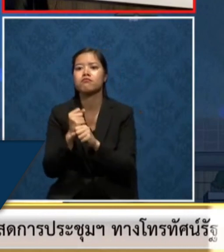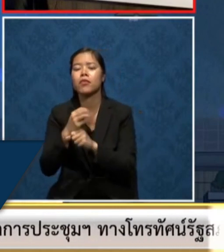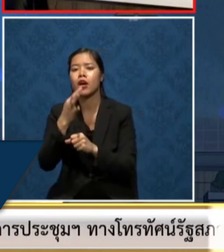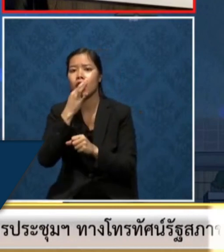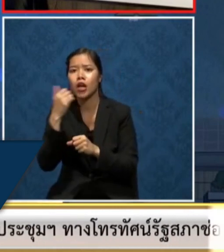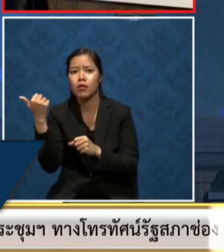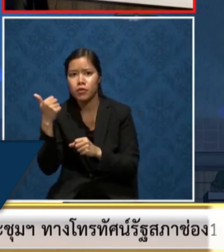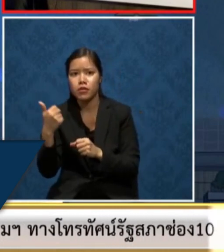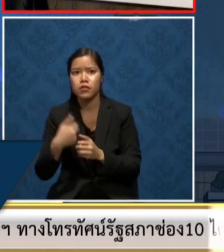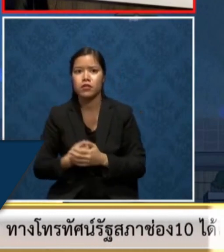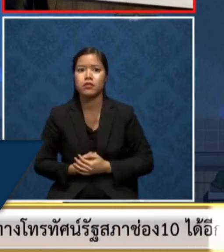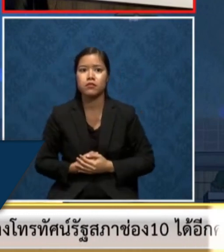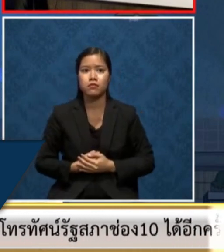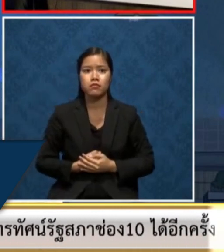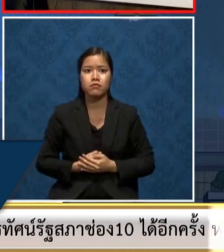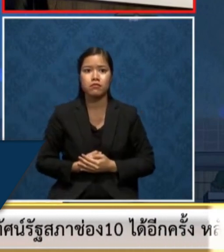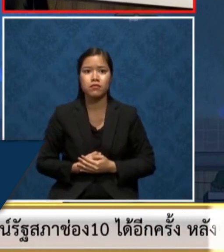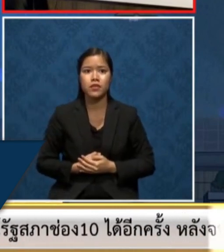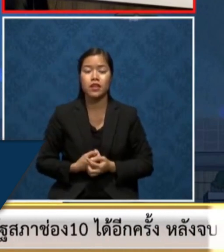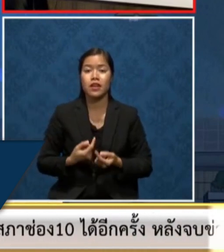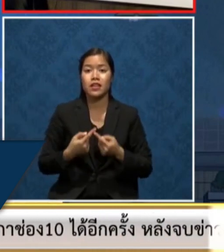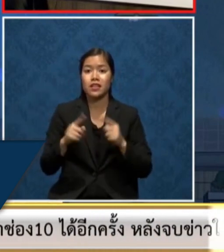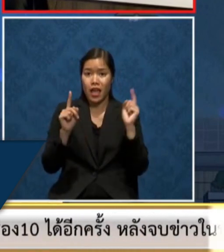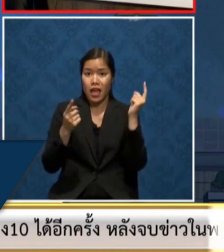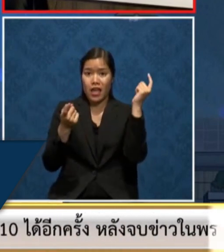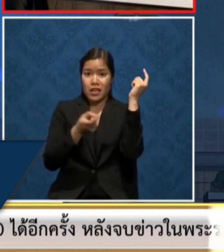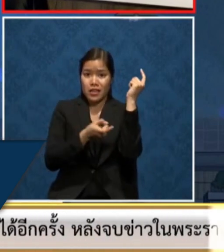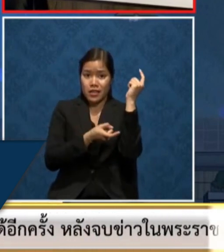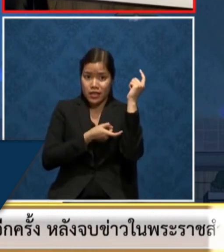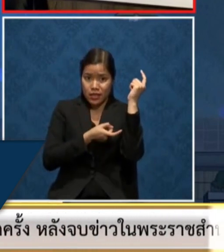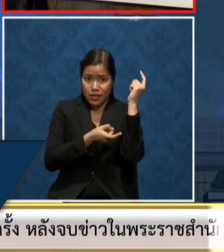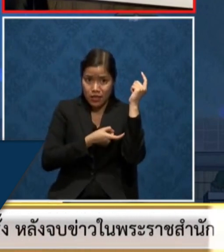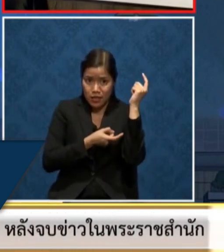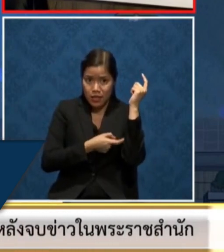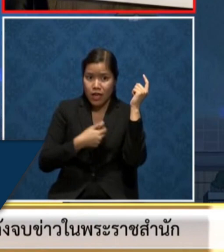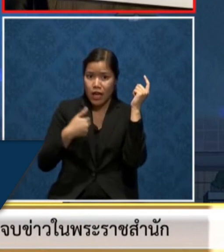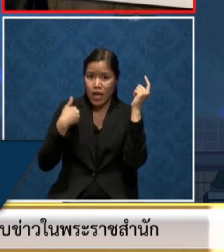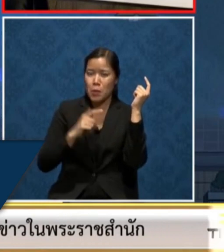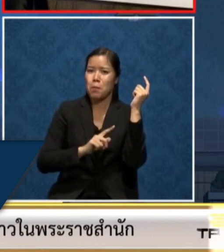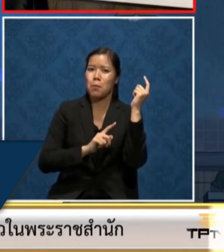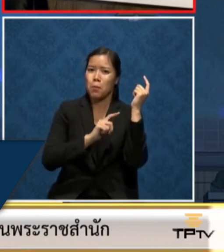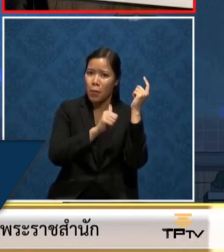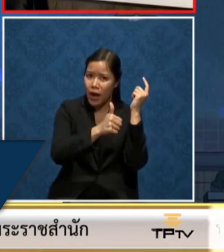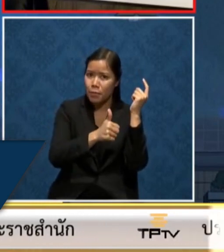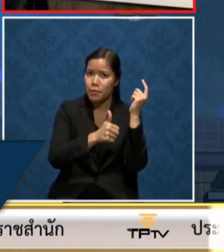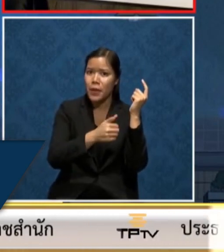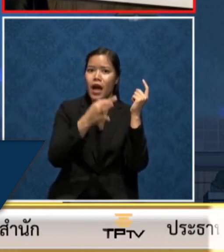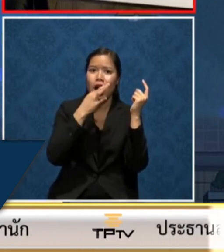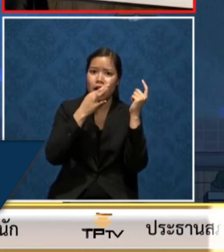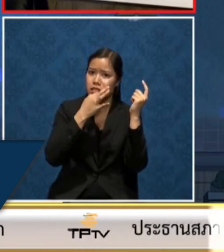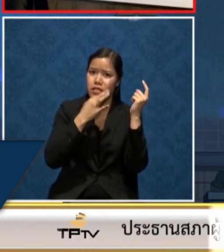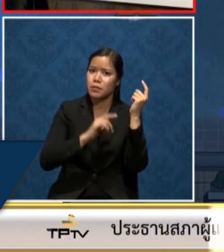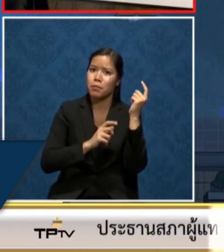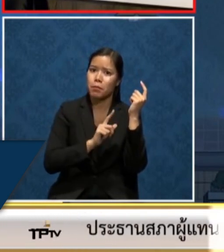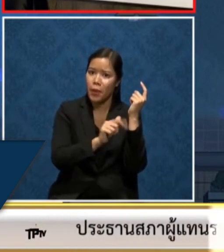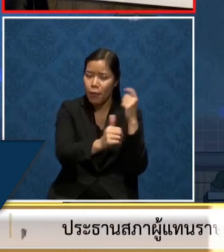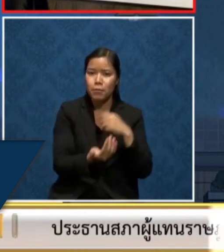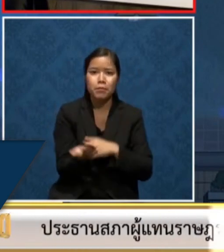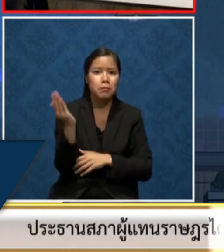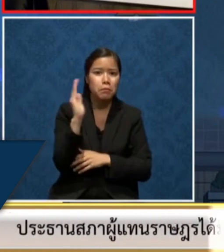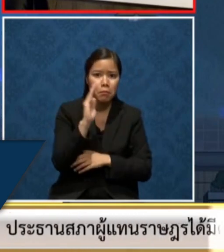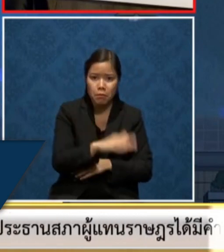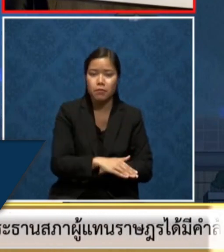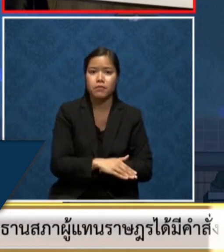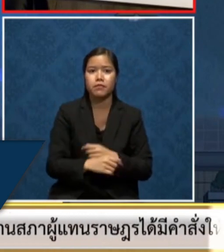อกวามัคคมค่าเหนื่อยแตใคจแล้ว ยางฑาลา บางคนมอาชียางฑาลาเป็หังนั่คทางชีวิของเขานะคะเพาฉน เรอย่างscreenแล้